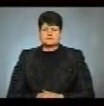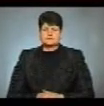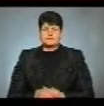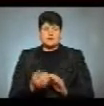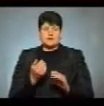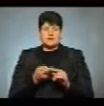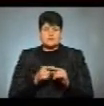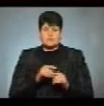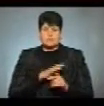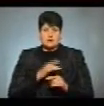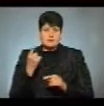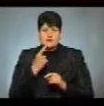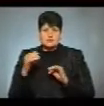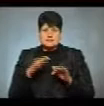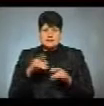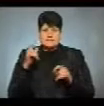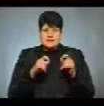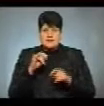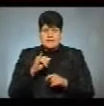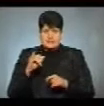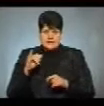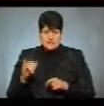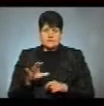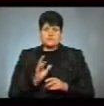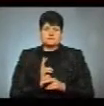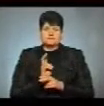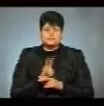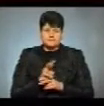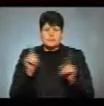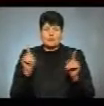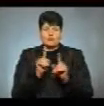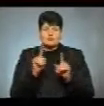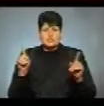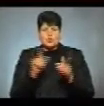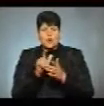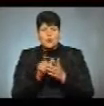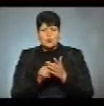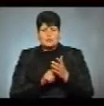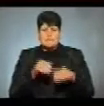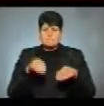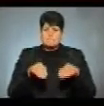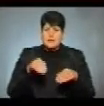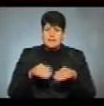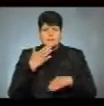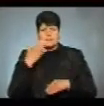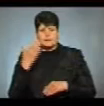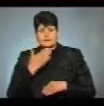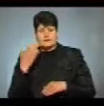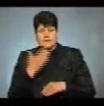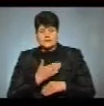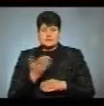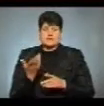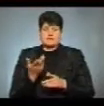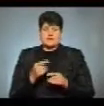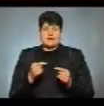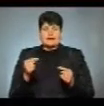Напередодні ми побували на перших заходах фестивалю «Ї». Відвідали музично-поетичний перформанс «Валет» і лекцію Ростислава Семківа «Критерії